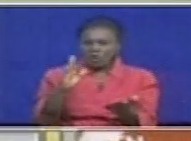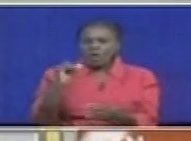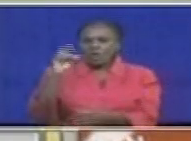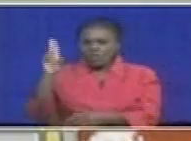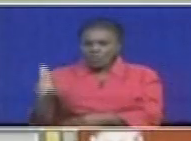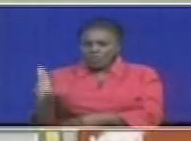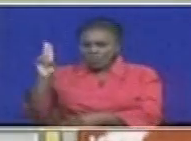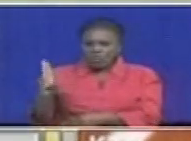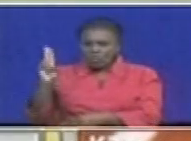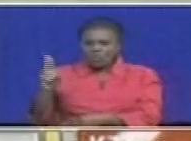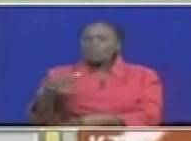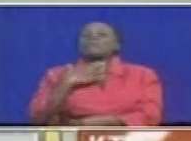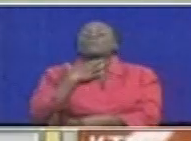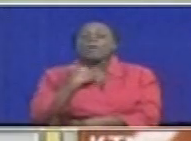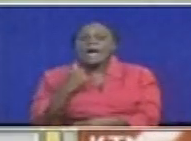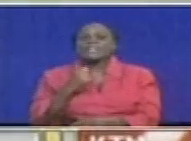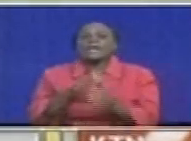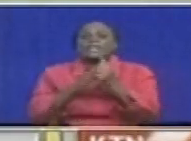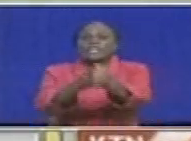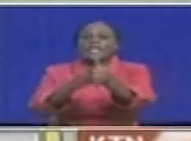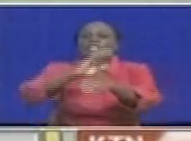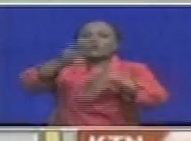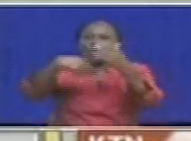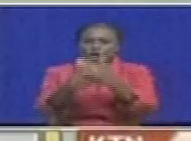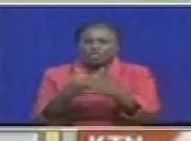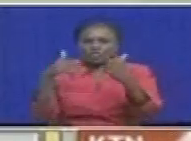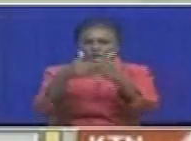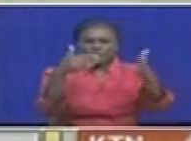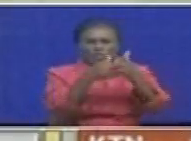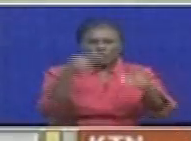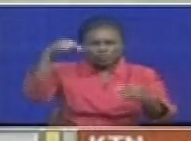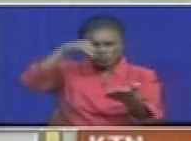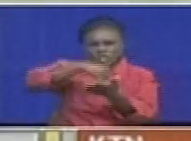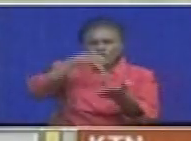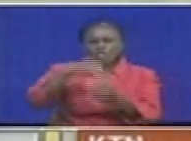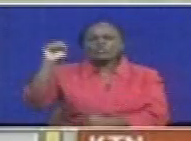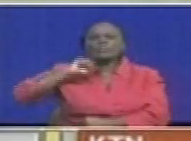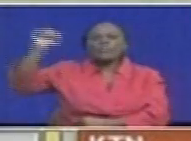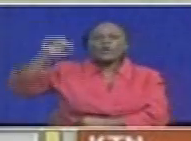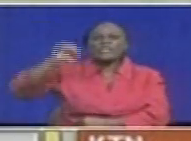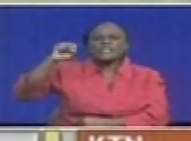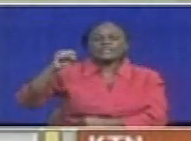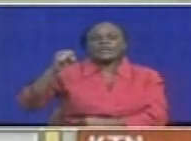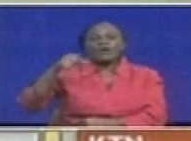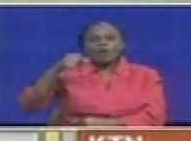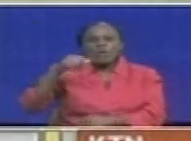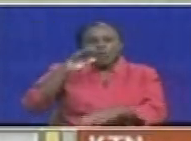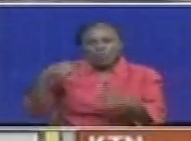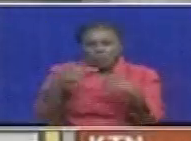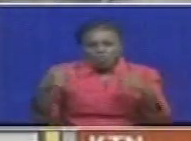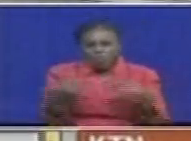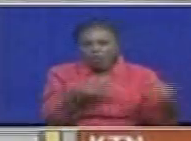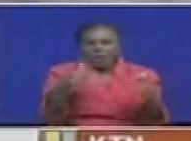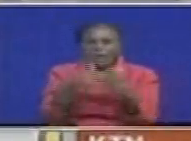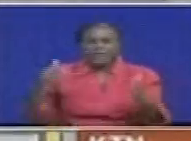Uhuru Kenyatta amewataka viongozi wote nchini kukoma kuingiza siasa katika vita dhidi ya ugaidi. Kitengo